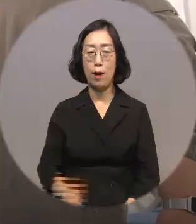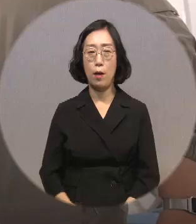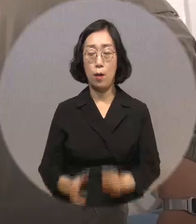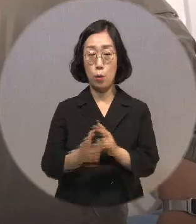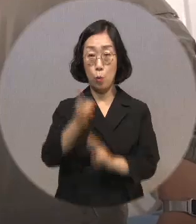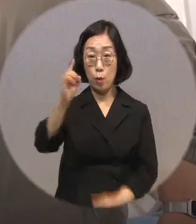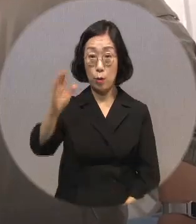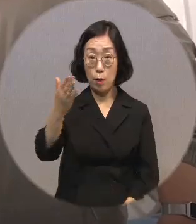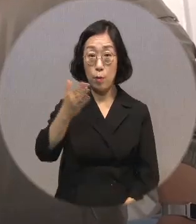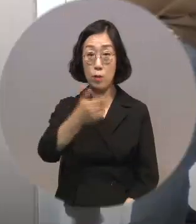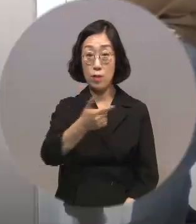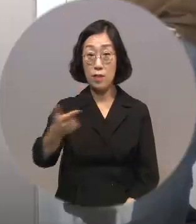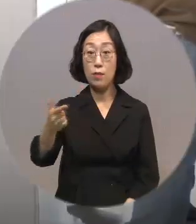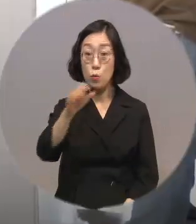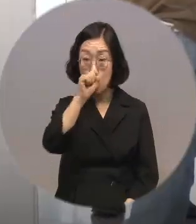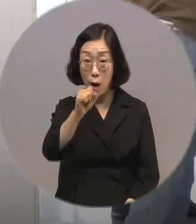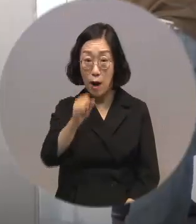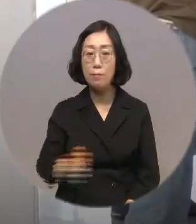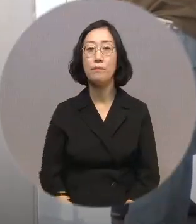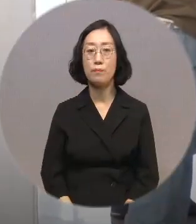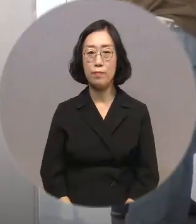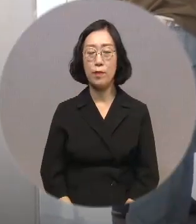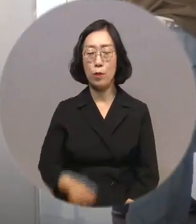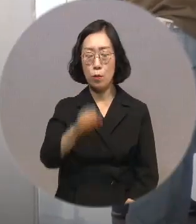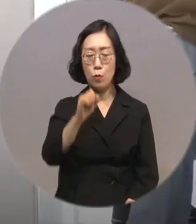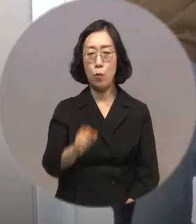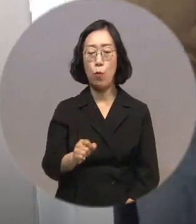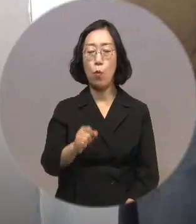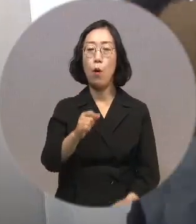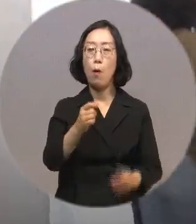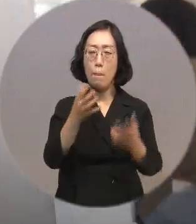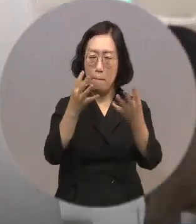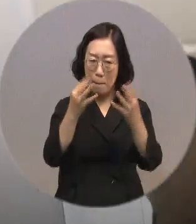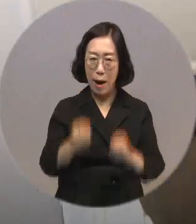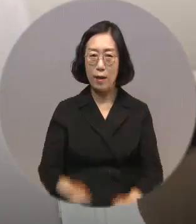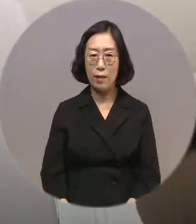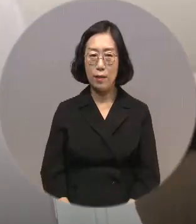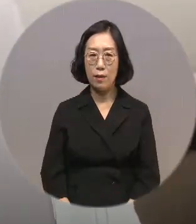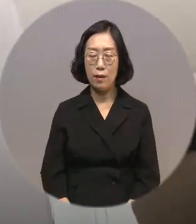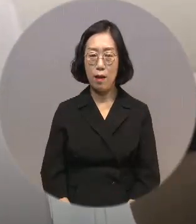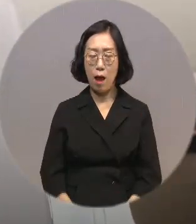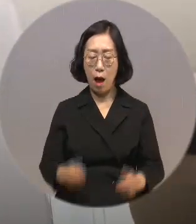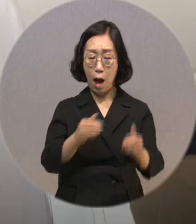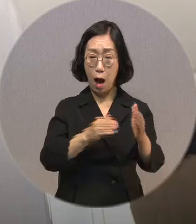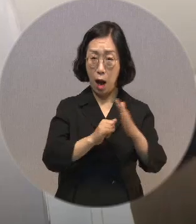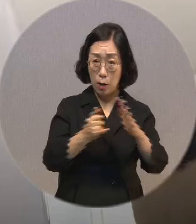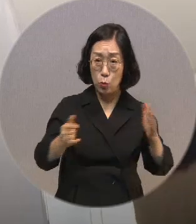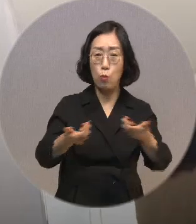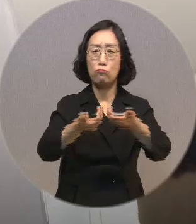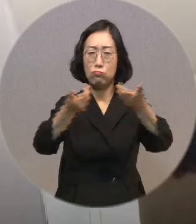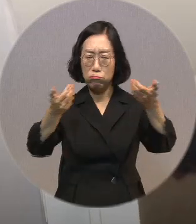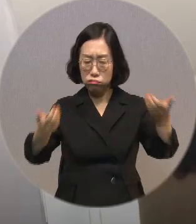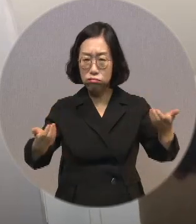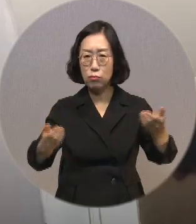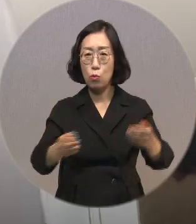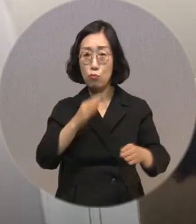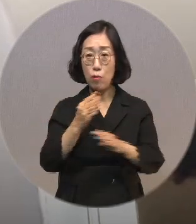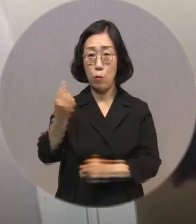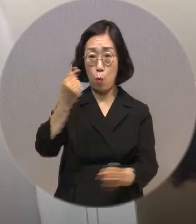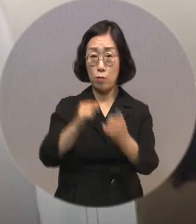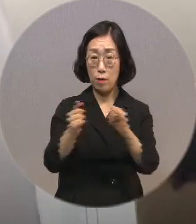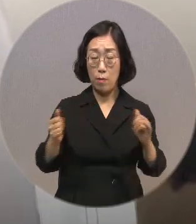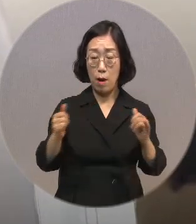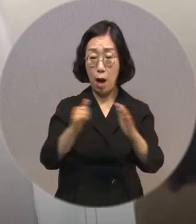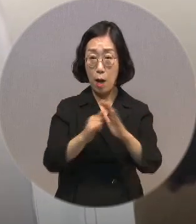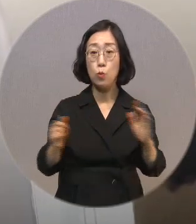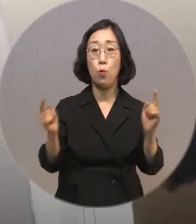되면 정말 좋을까? 통일의 장점은 아주 많답니다. 이산가족, 탈북민 등 헤어져 있던 가족도 다시